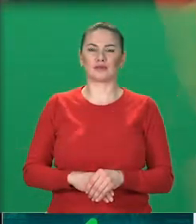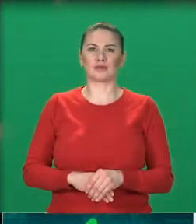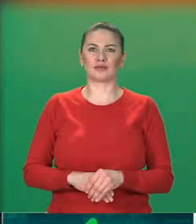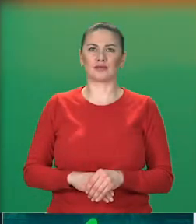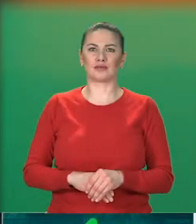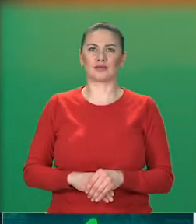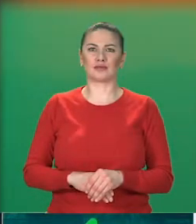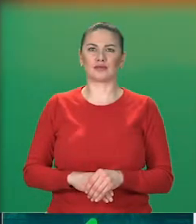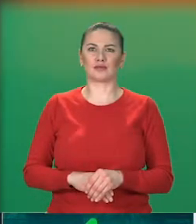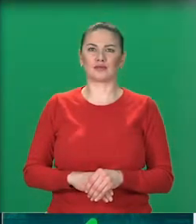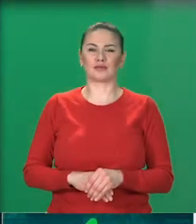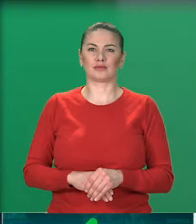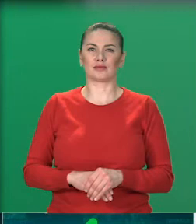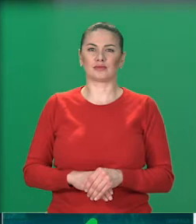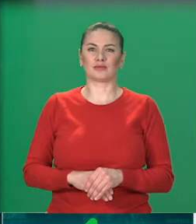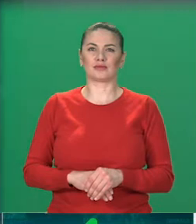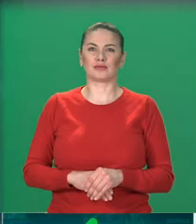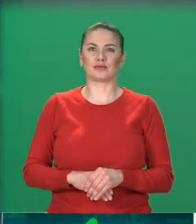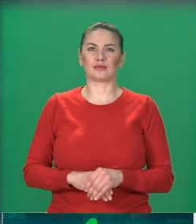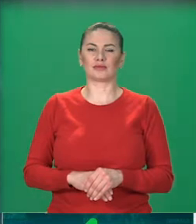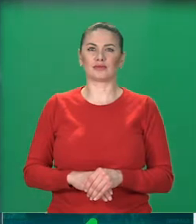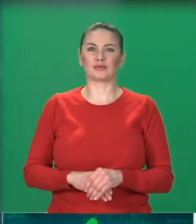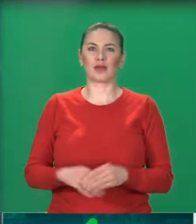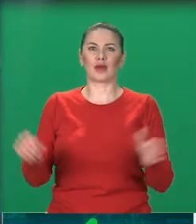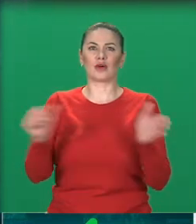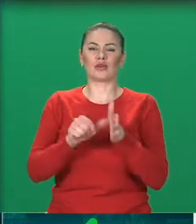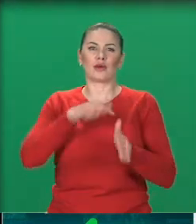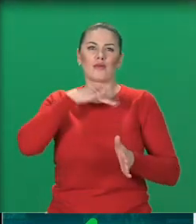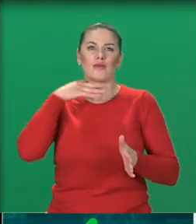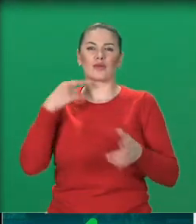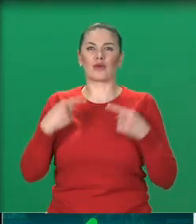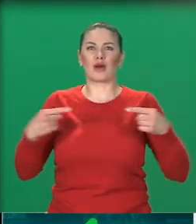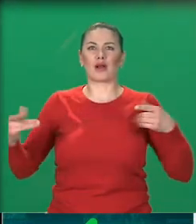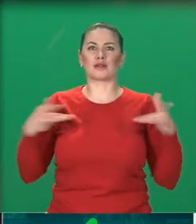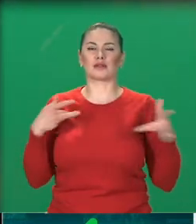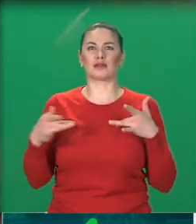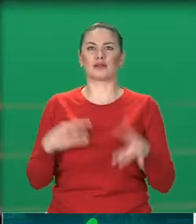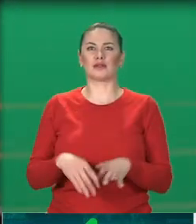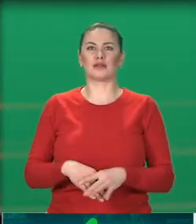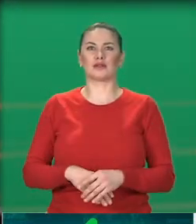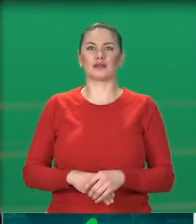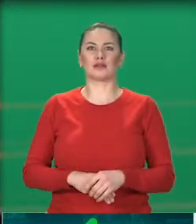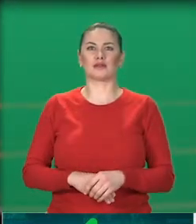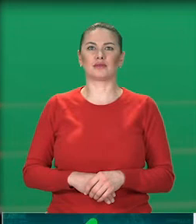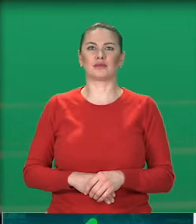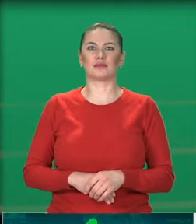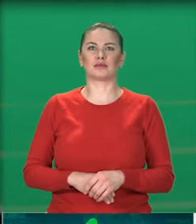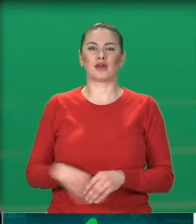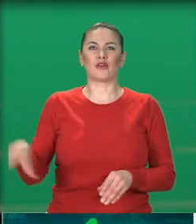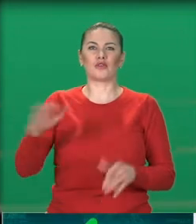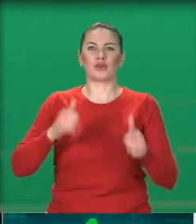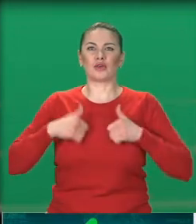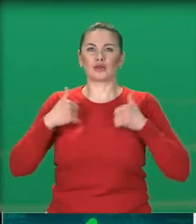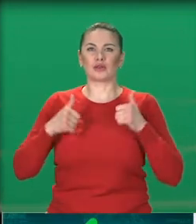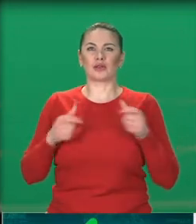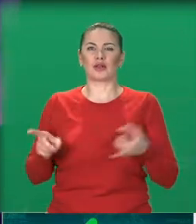жанрово различные, так и на открытии все на свете. От цирка до балета. А если и балет, то в исполнении не кого-то там, а Ильзы Лиепы. При этом